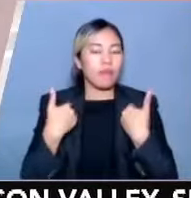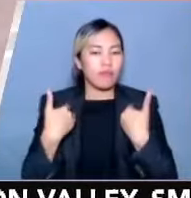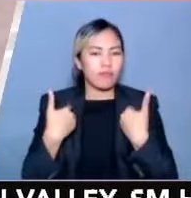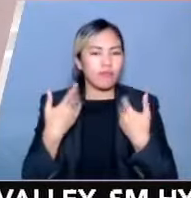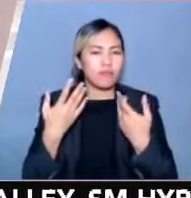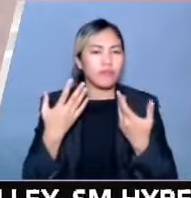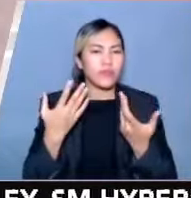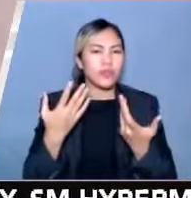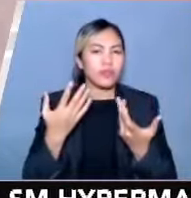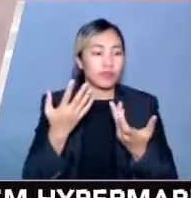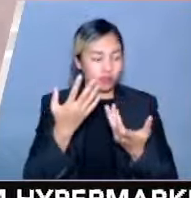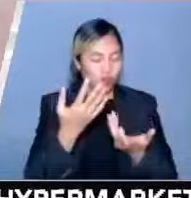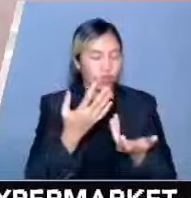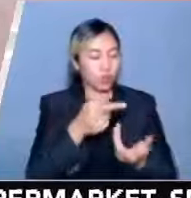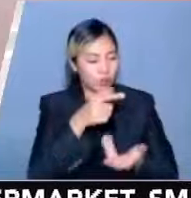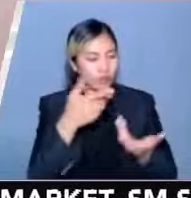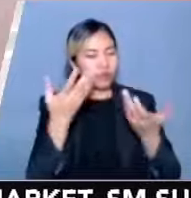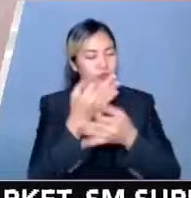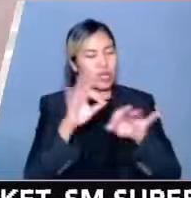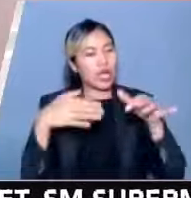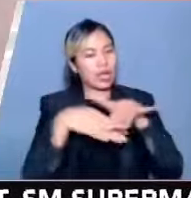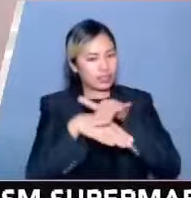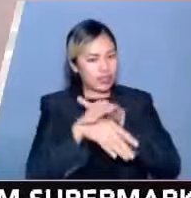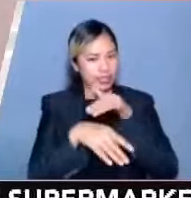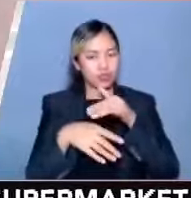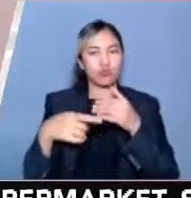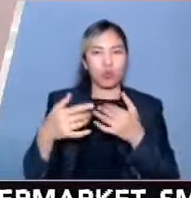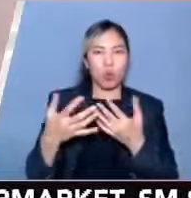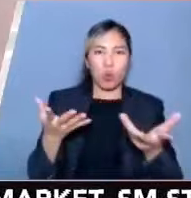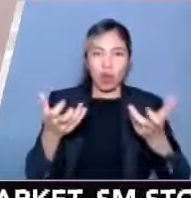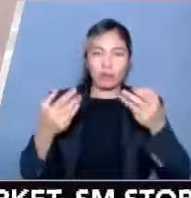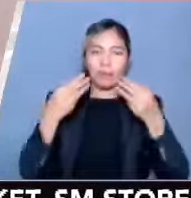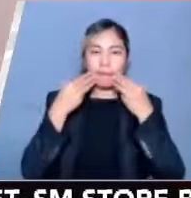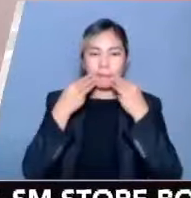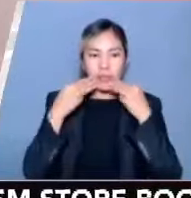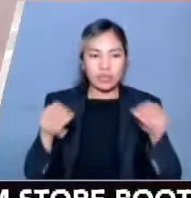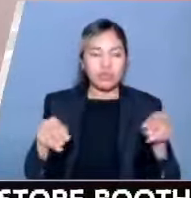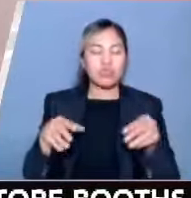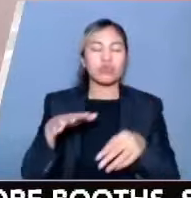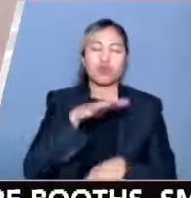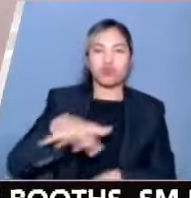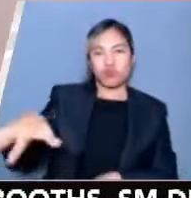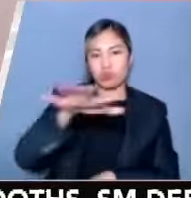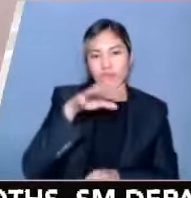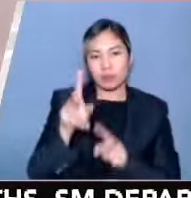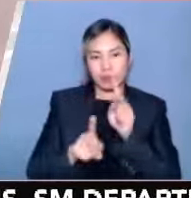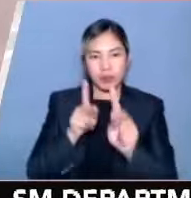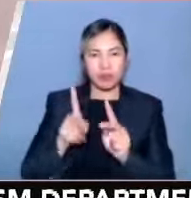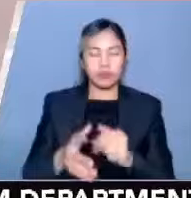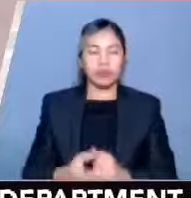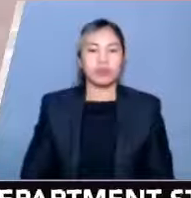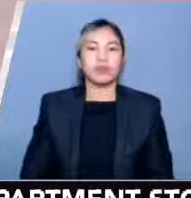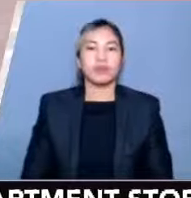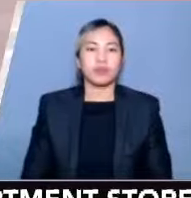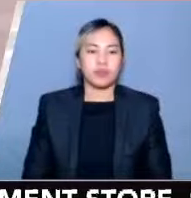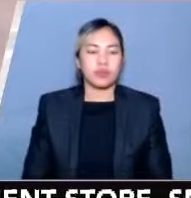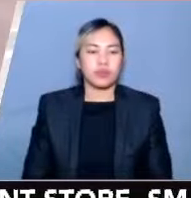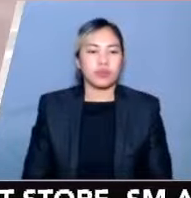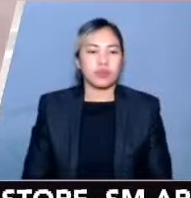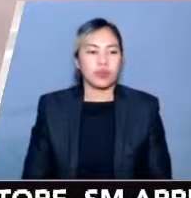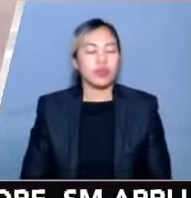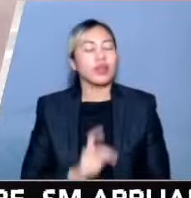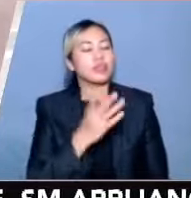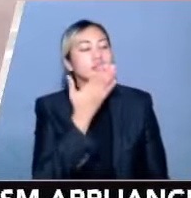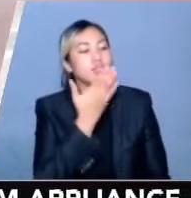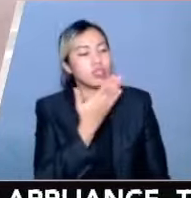kung may gusto kayo ipanawagan patungkol sa mga tulong na kakailanganin para sa relief operations. Maraming salamat po sa inyo. Maraming salamat, Rafi. Will do.